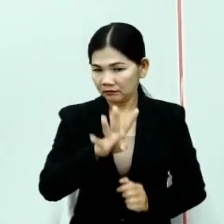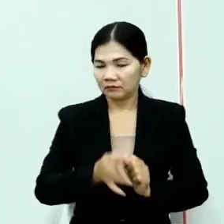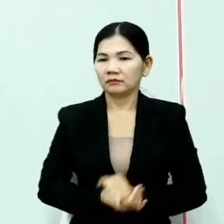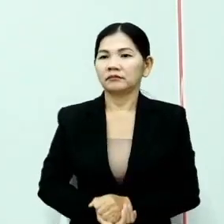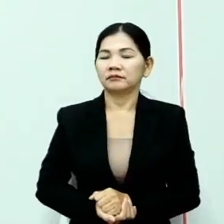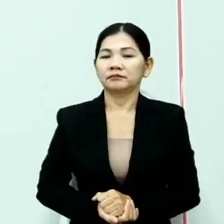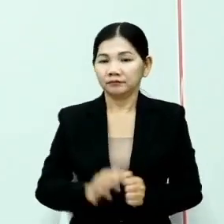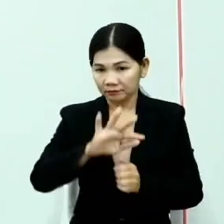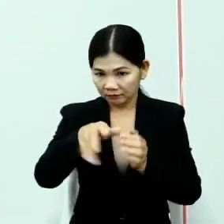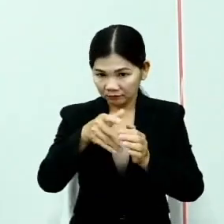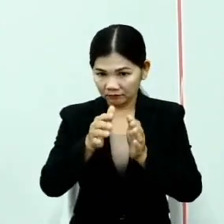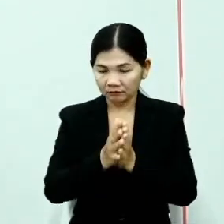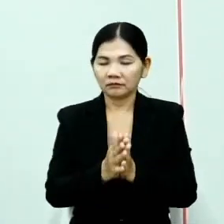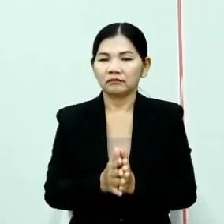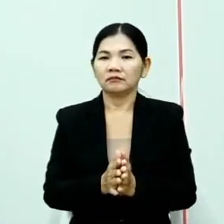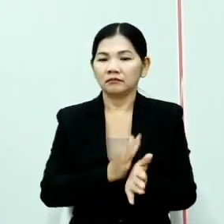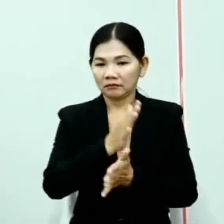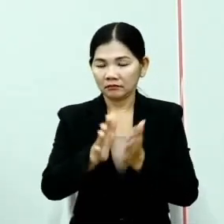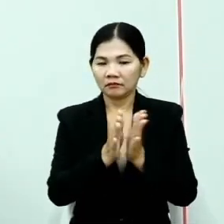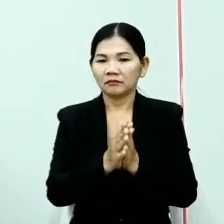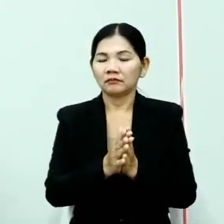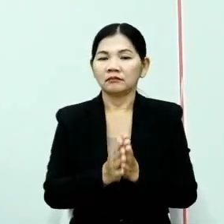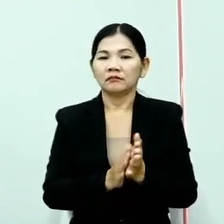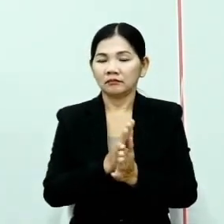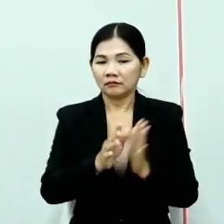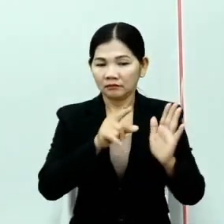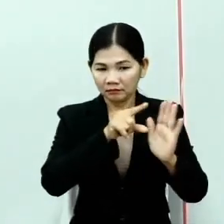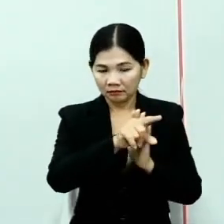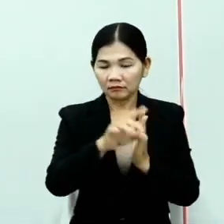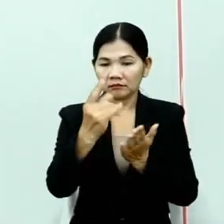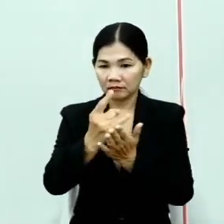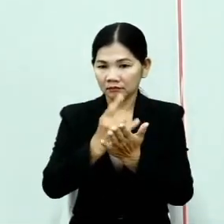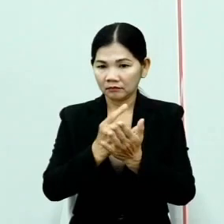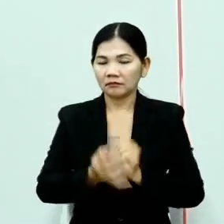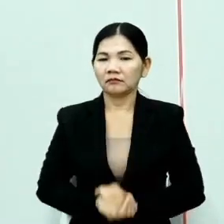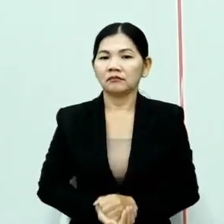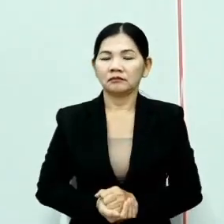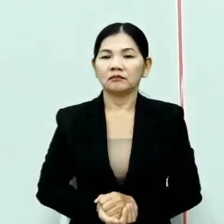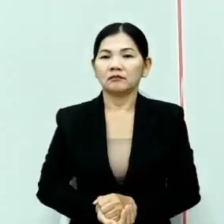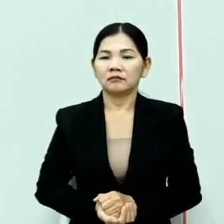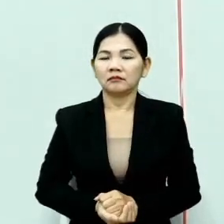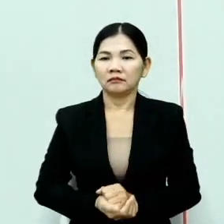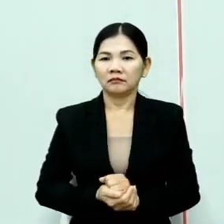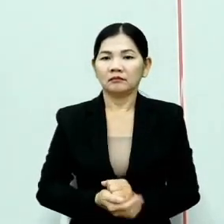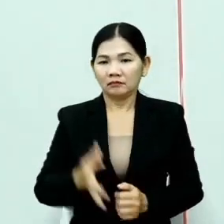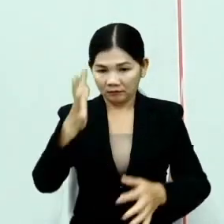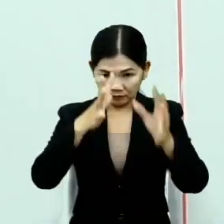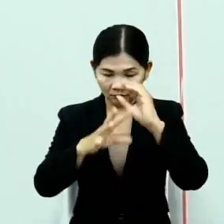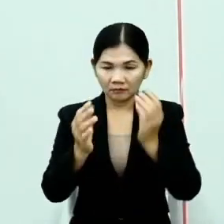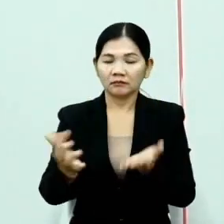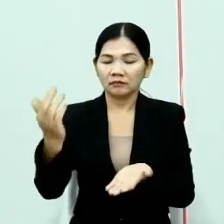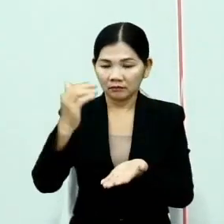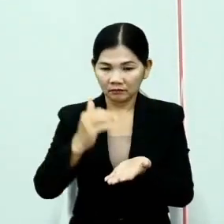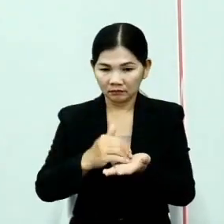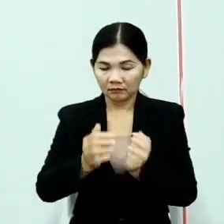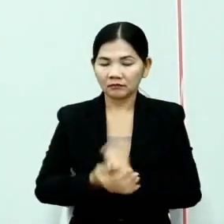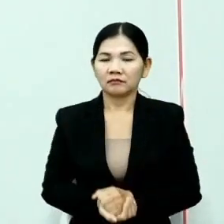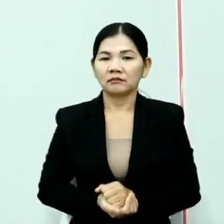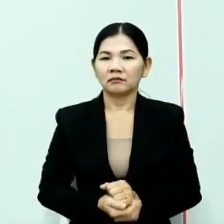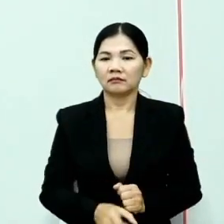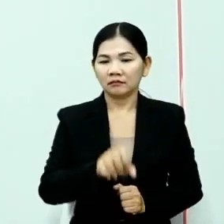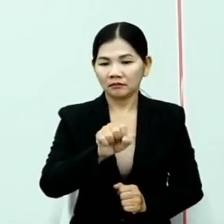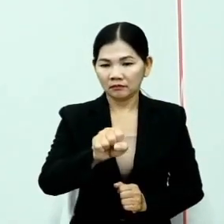ở con có này là con sẽ đặt này cổ án châm nông trường mì riến. Riến xa làng vĩnh.